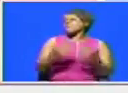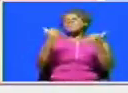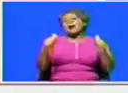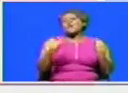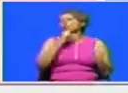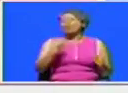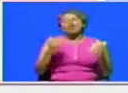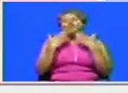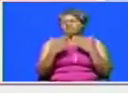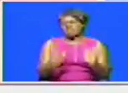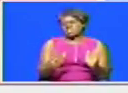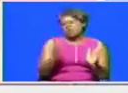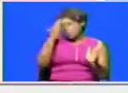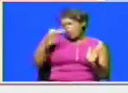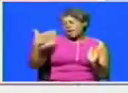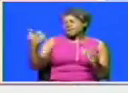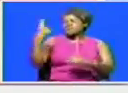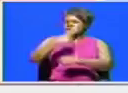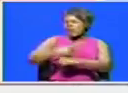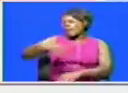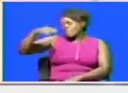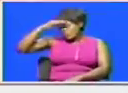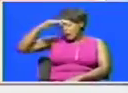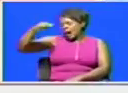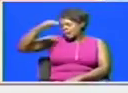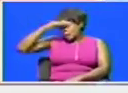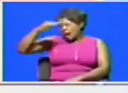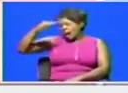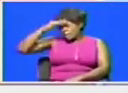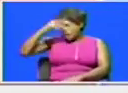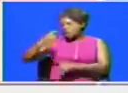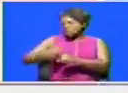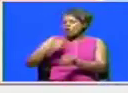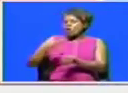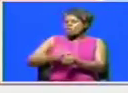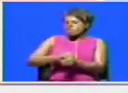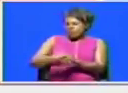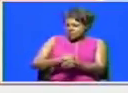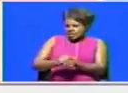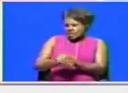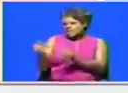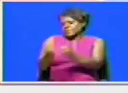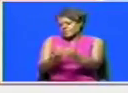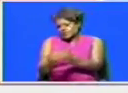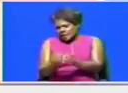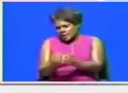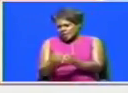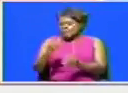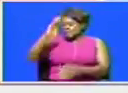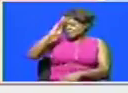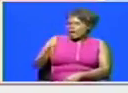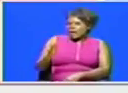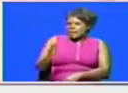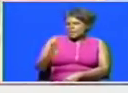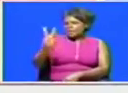tayari. Kisa na sababu kila siku uko kwenye baa unakunywa. Kuna watu walianza kunywa Ijumaa. Jumamosi jana mmekunywa. Leo pia saa